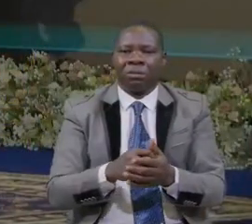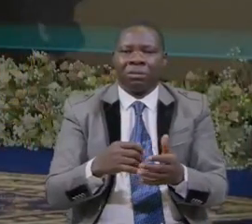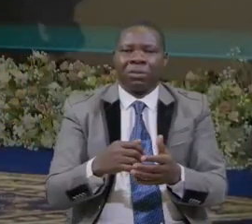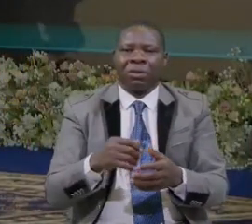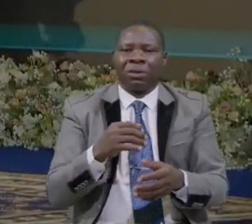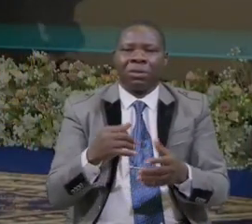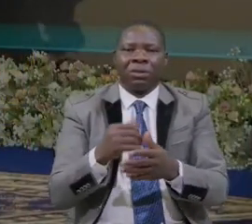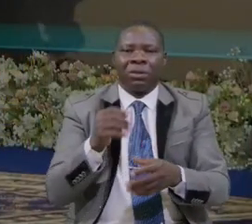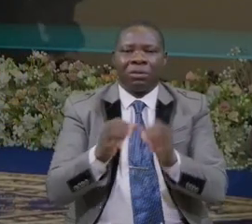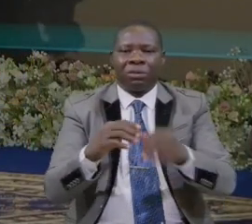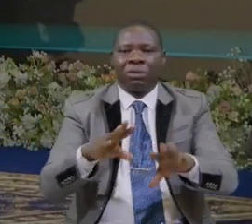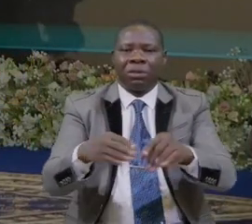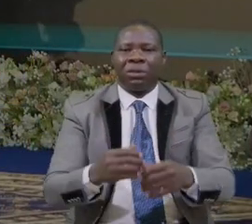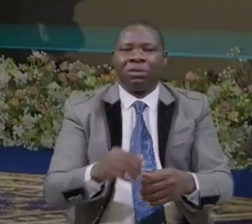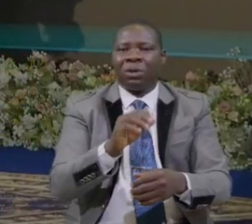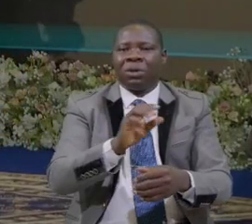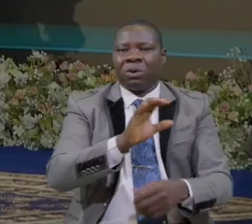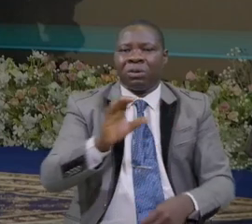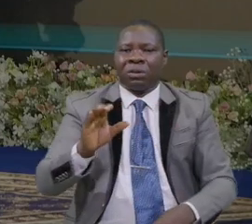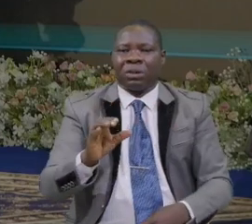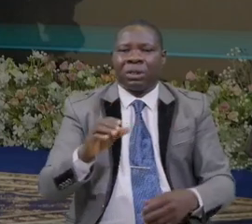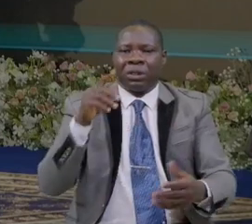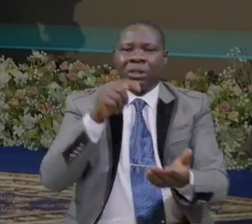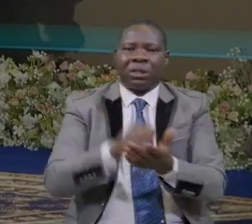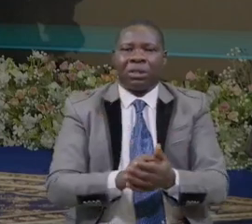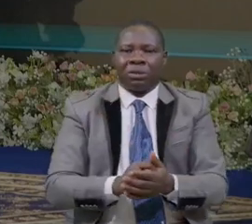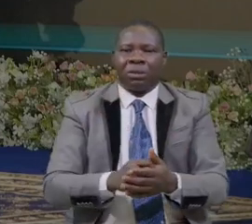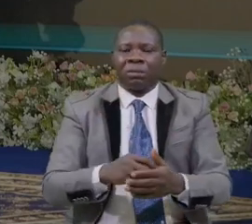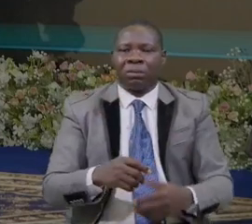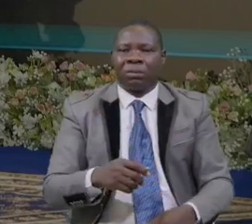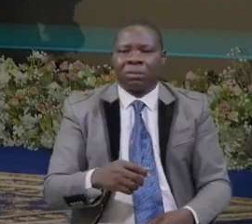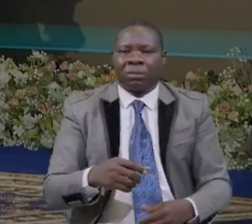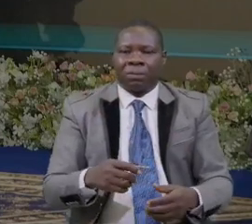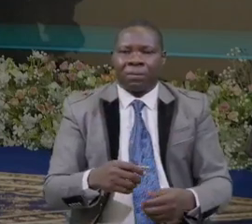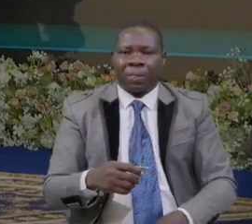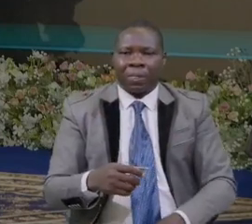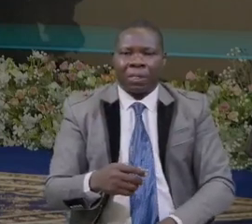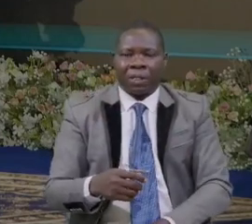donnes 100 000, imagine quel type de miracle tu veux avoir.